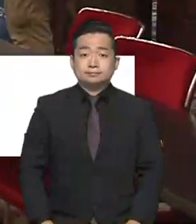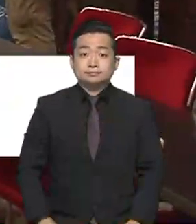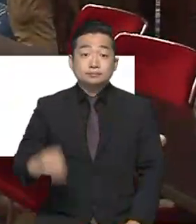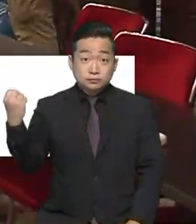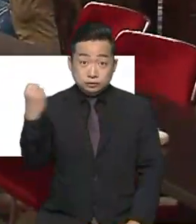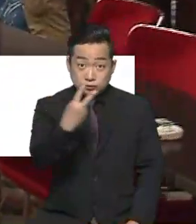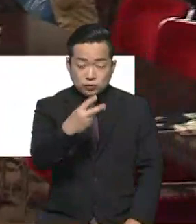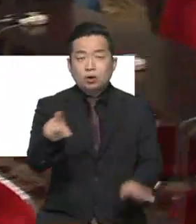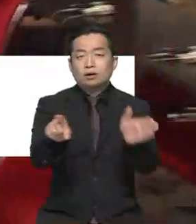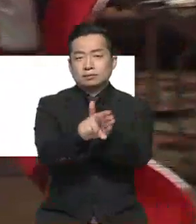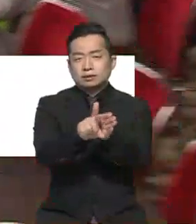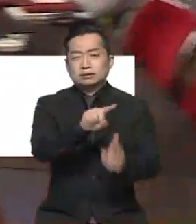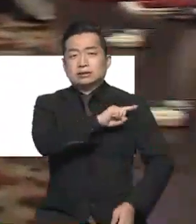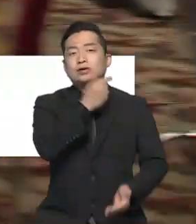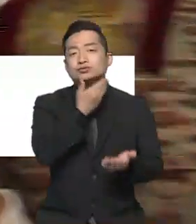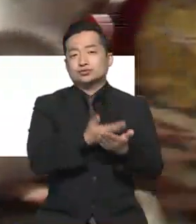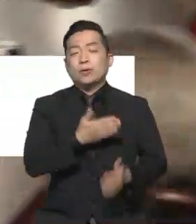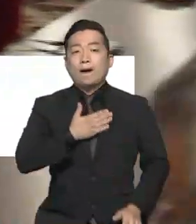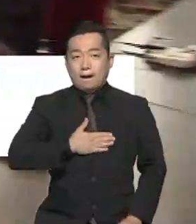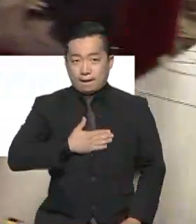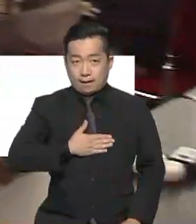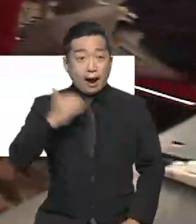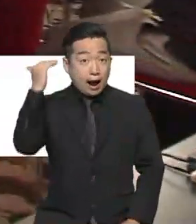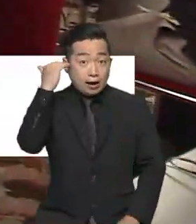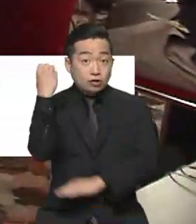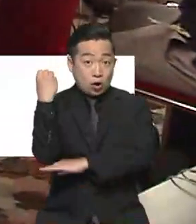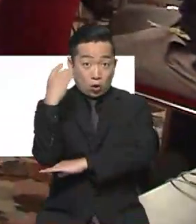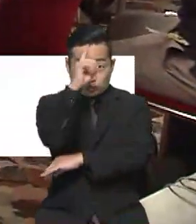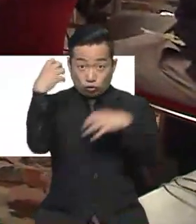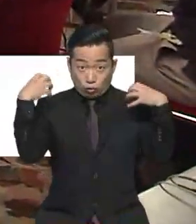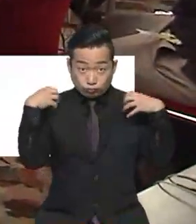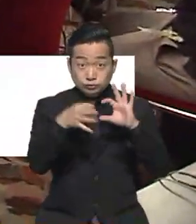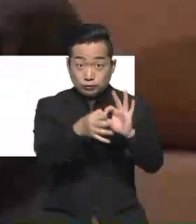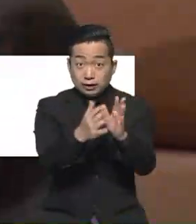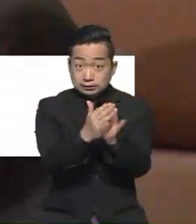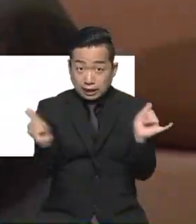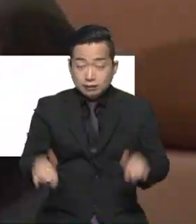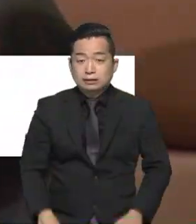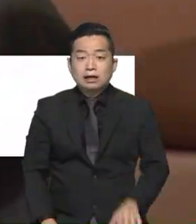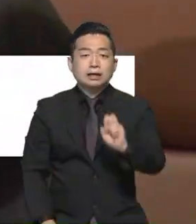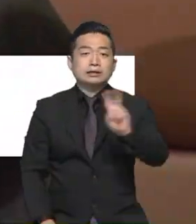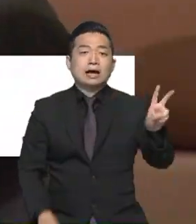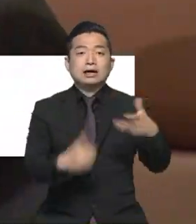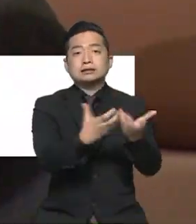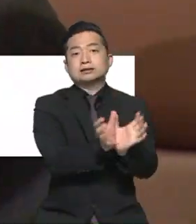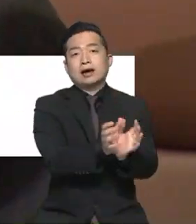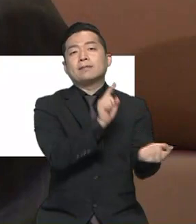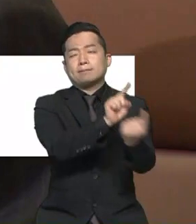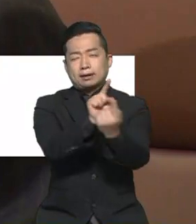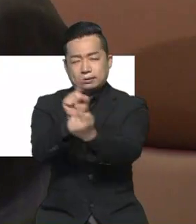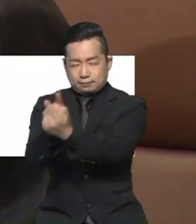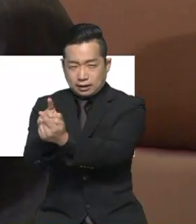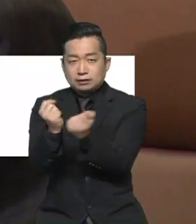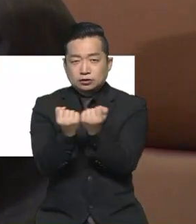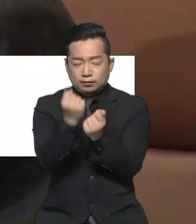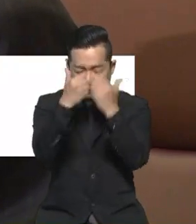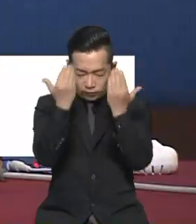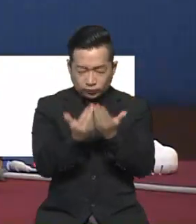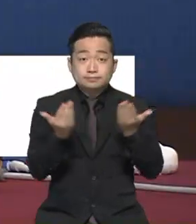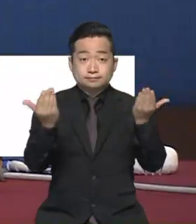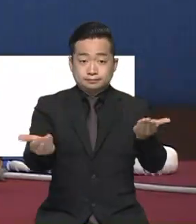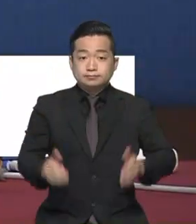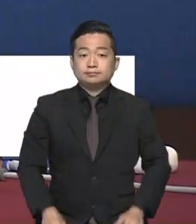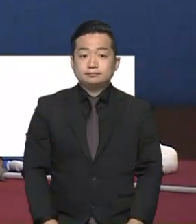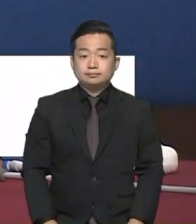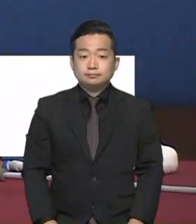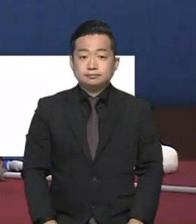또한 신뢰가 중요하다면서 한국의 언론, 정부 관계자는 물론 야당 측도 만나 설명하겠다고 강조했습니다.